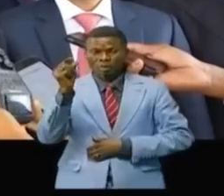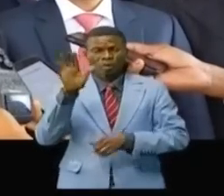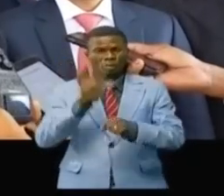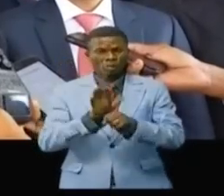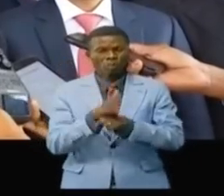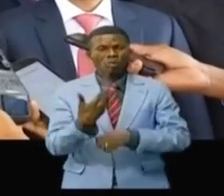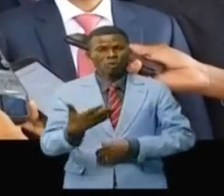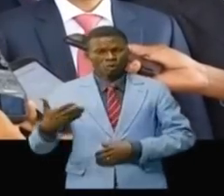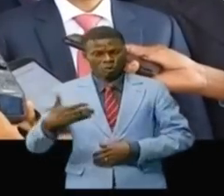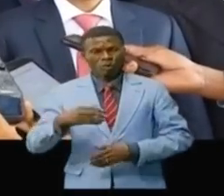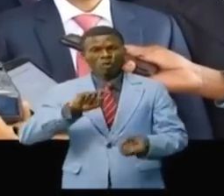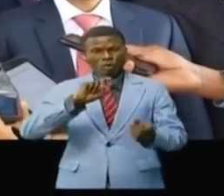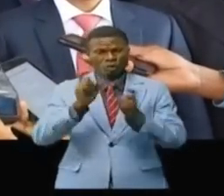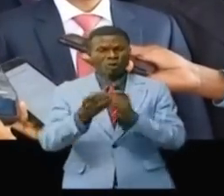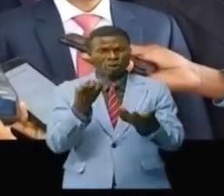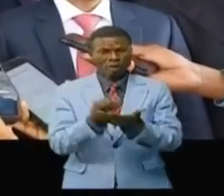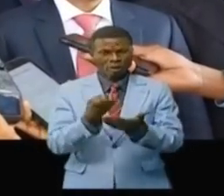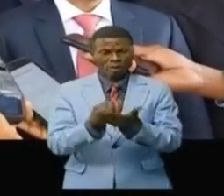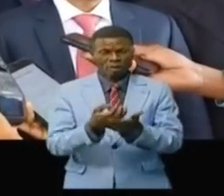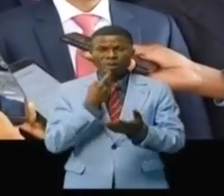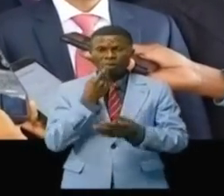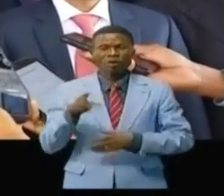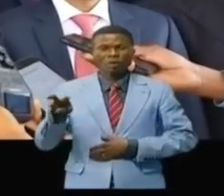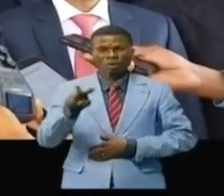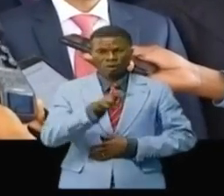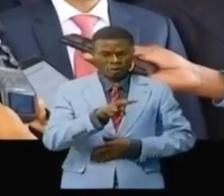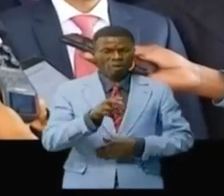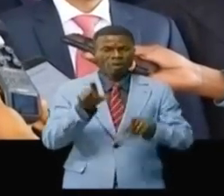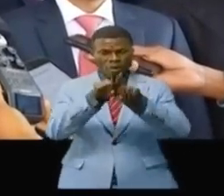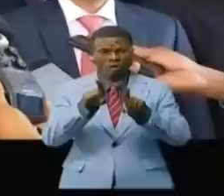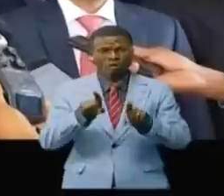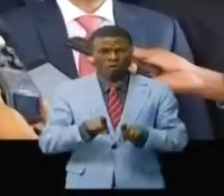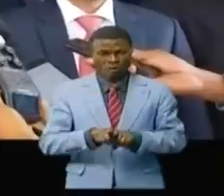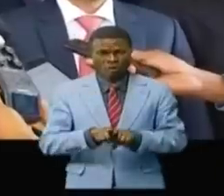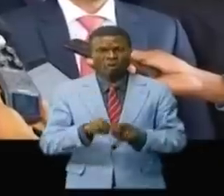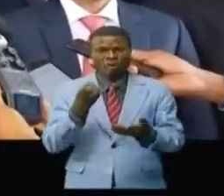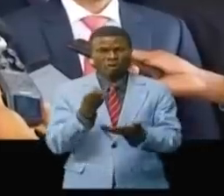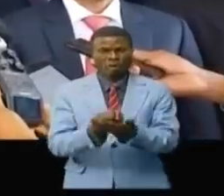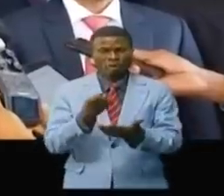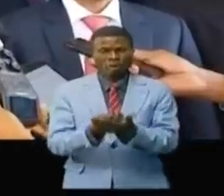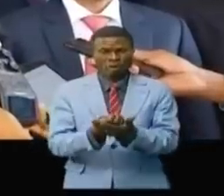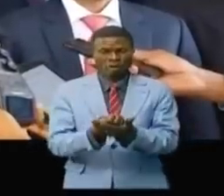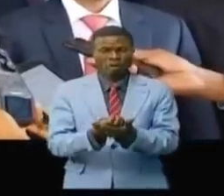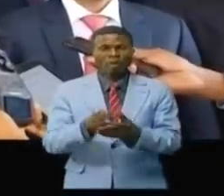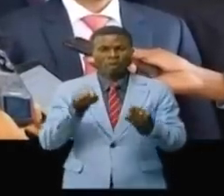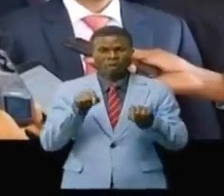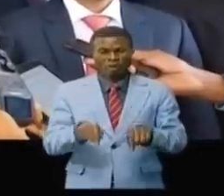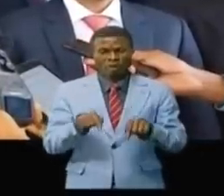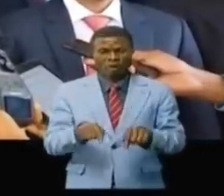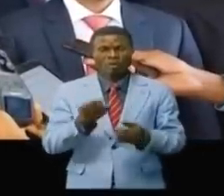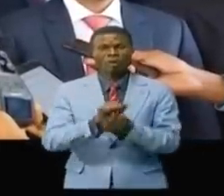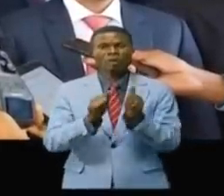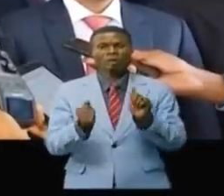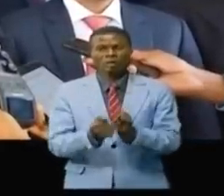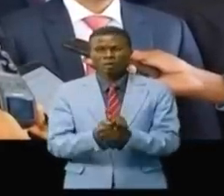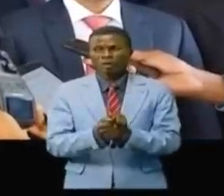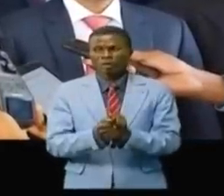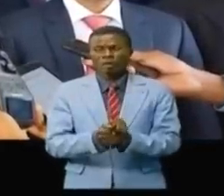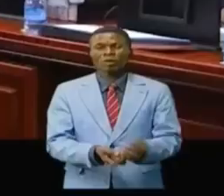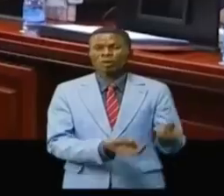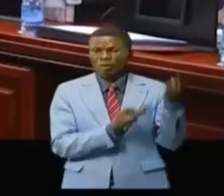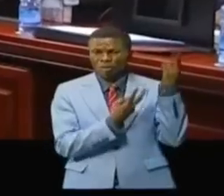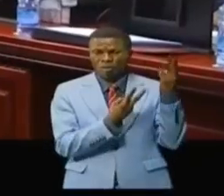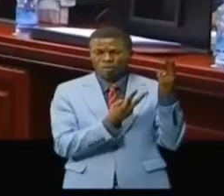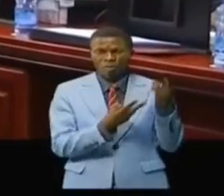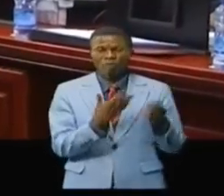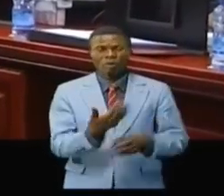autres diversifications de l'économie, comme je vous ai dit, y compris l'économie circulaire s'agissant de la valorisation